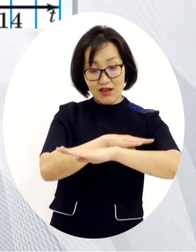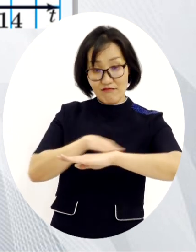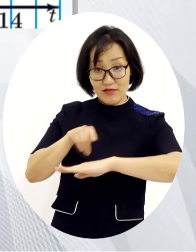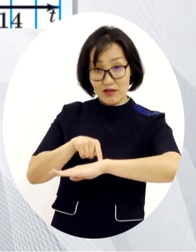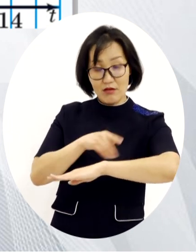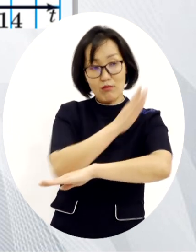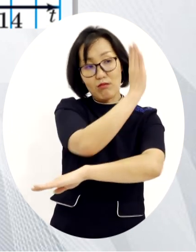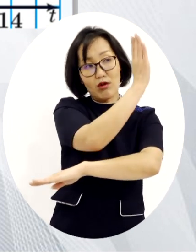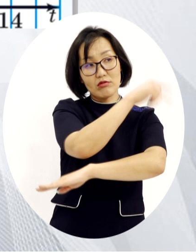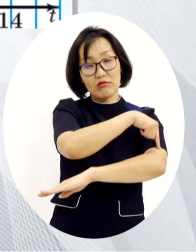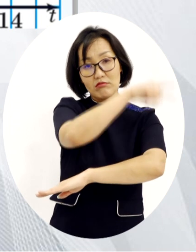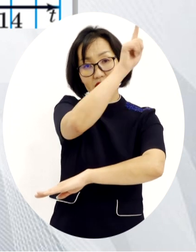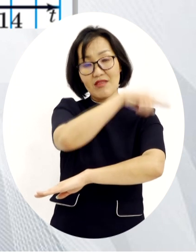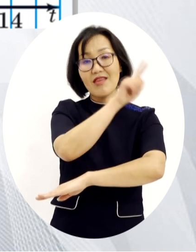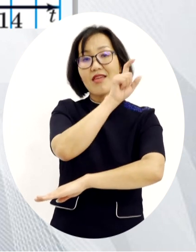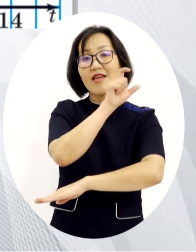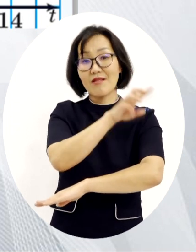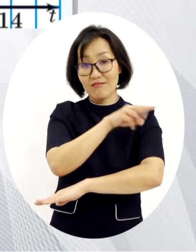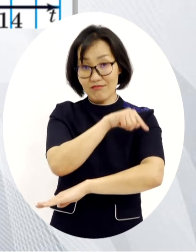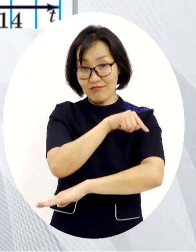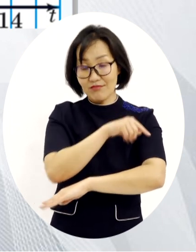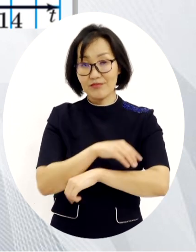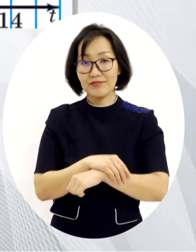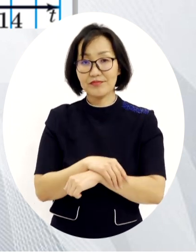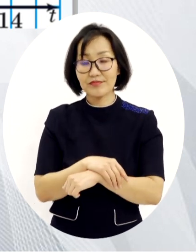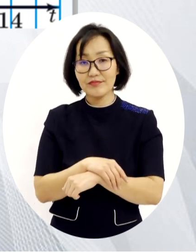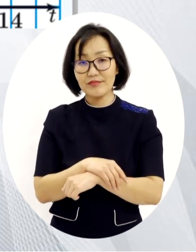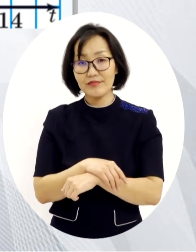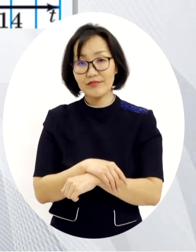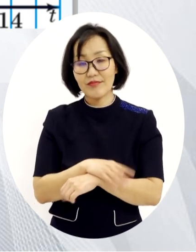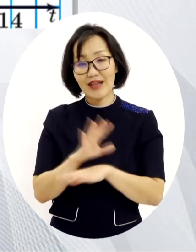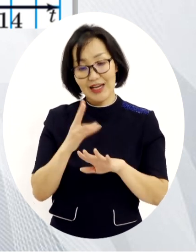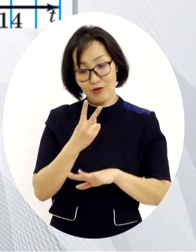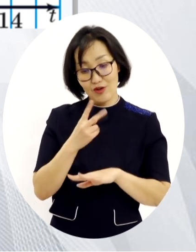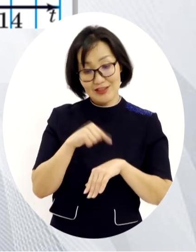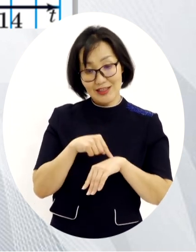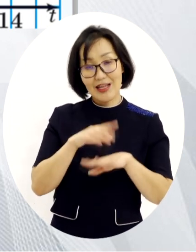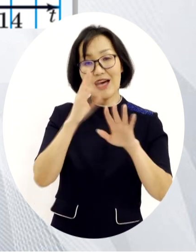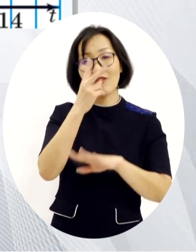байна. Тэгэхээр 12 цагт 12 хэм байна.